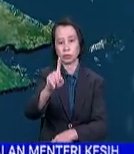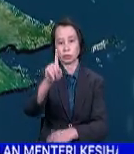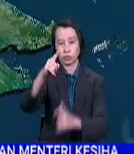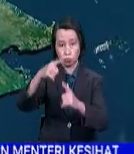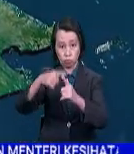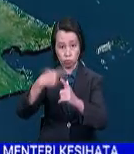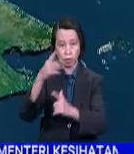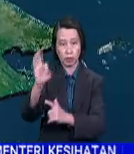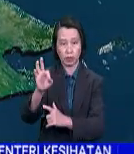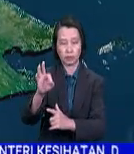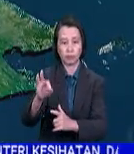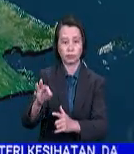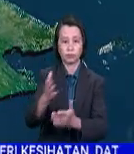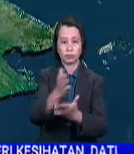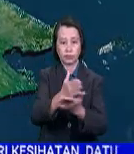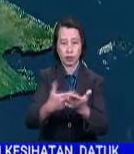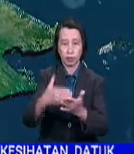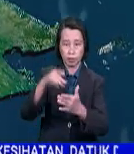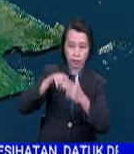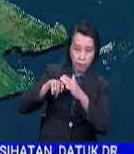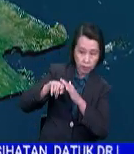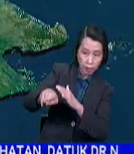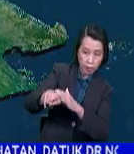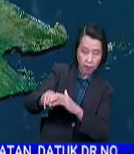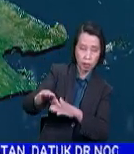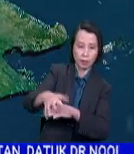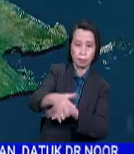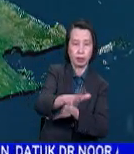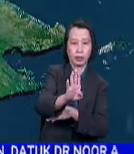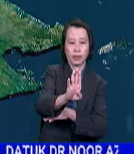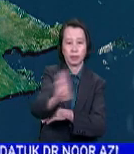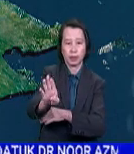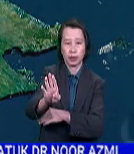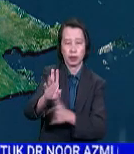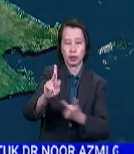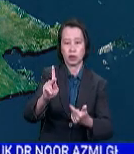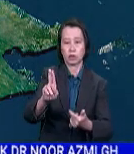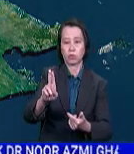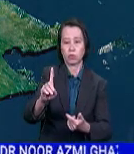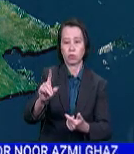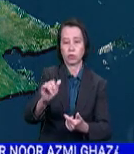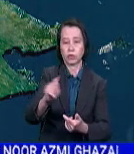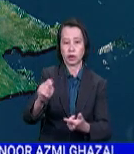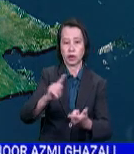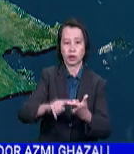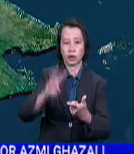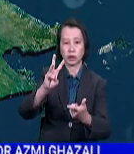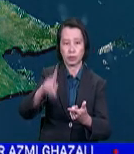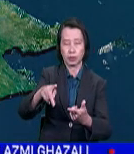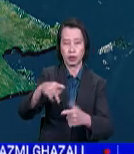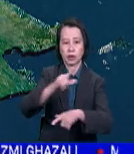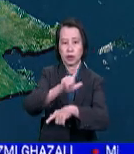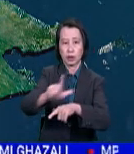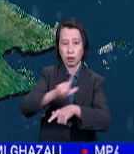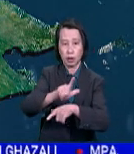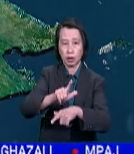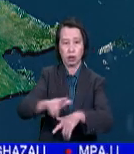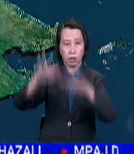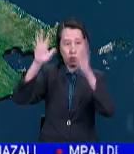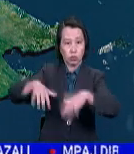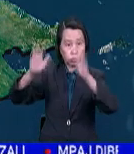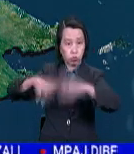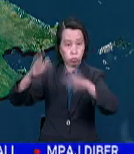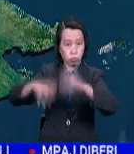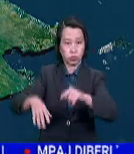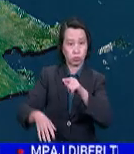September, iaitu di sekitar bahagian pedalaman, pantai barat, Kudat dan juga wilayah Persekutuan Labuan. Hujan lebat yang